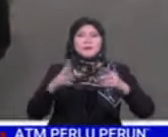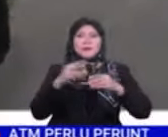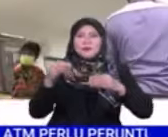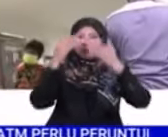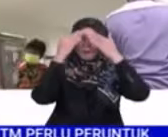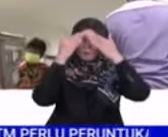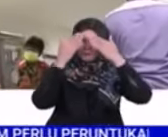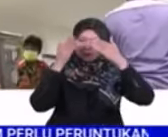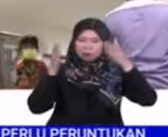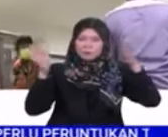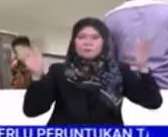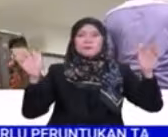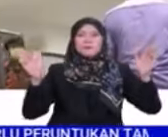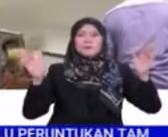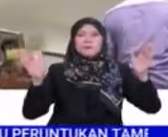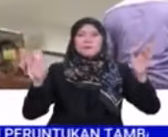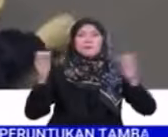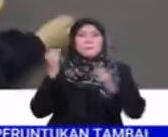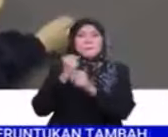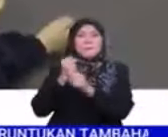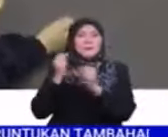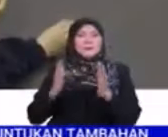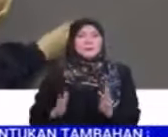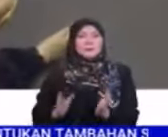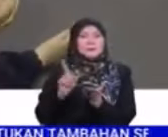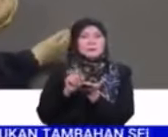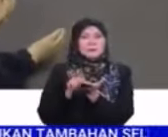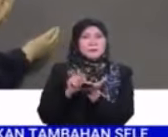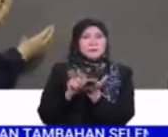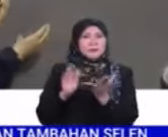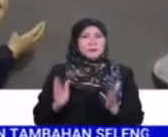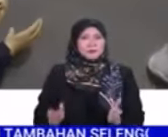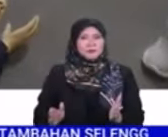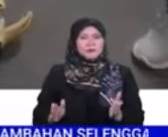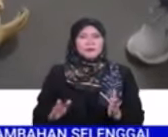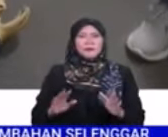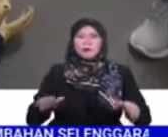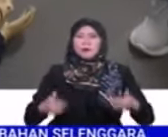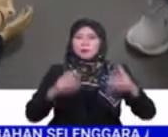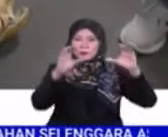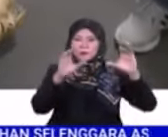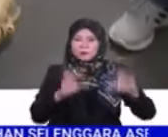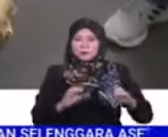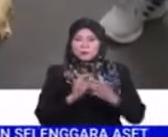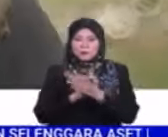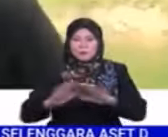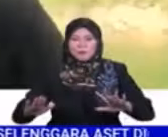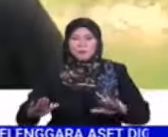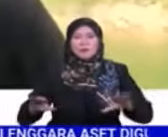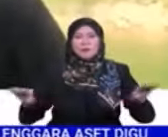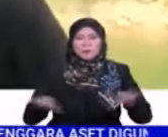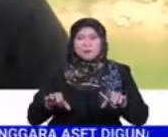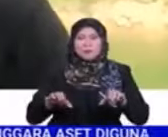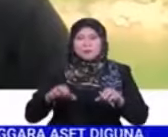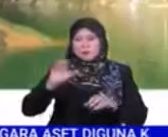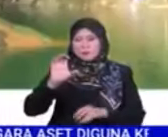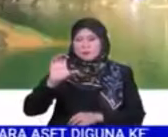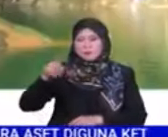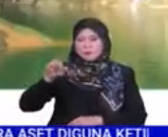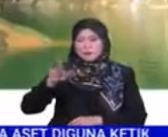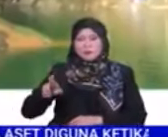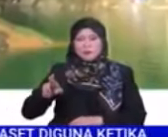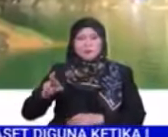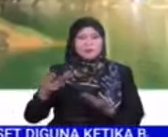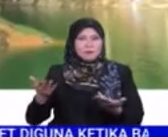mata para petugas media teknik menyelamat, membuat CPR dan sebagainya lah.